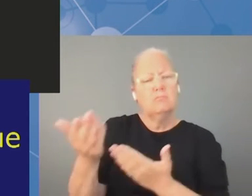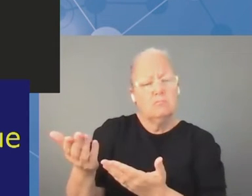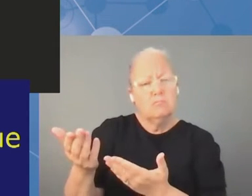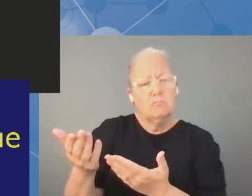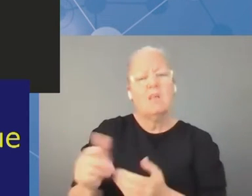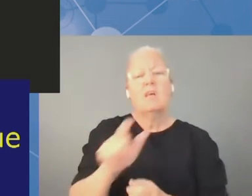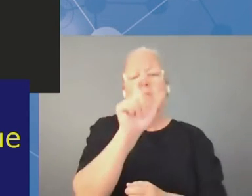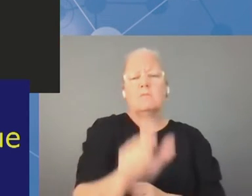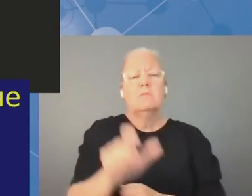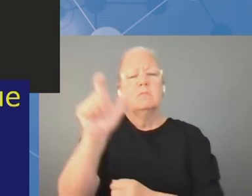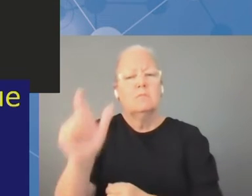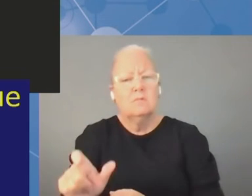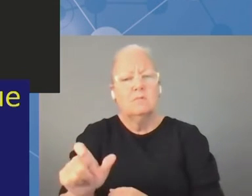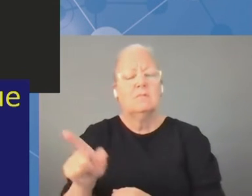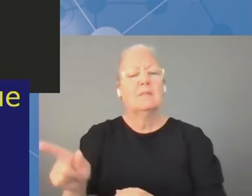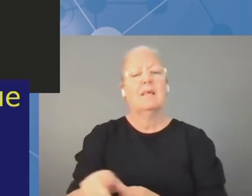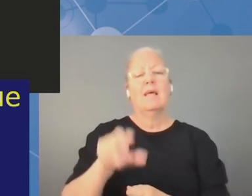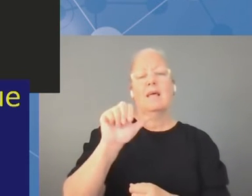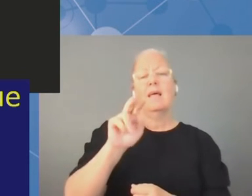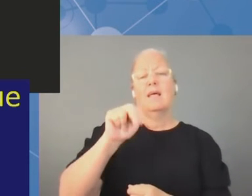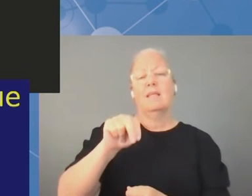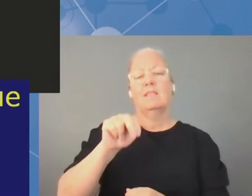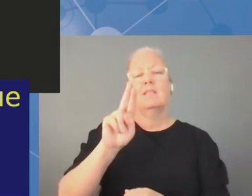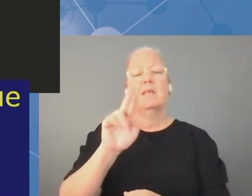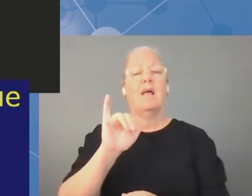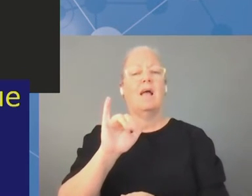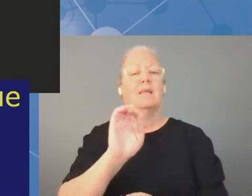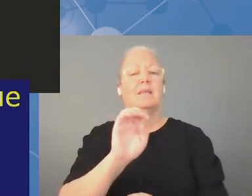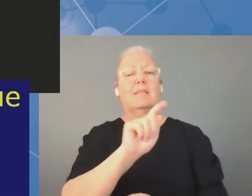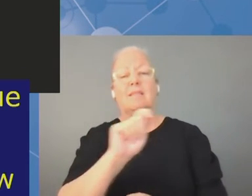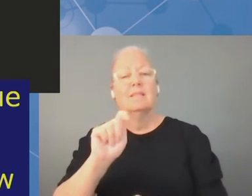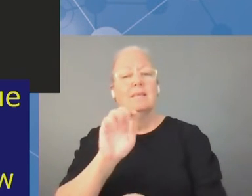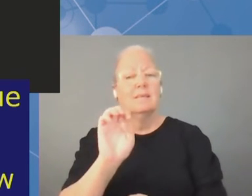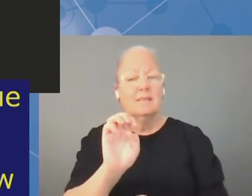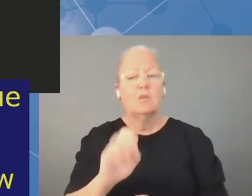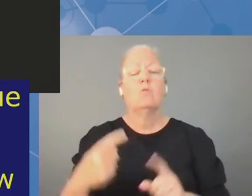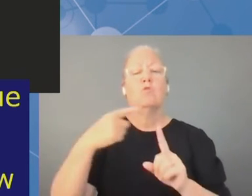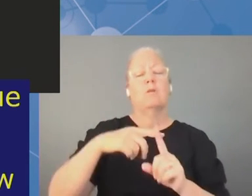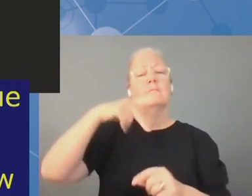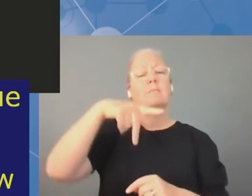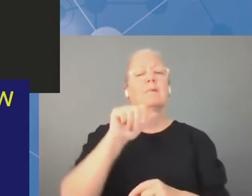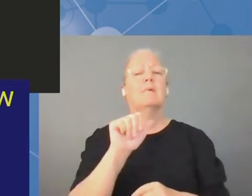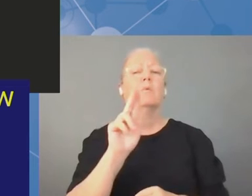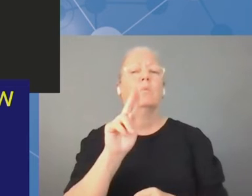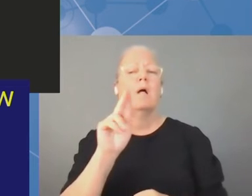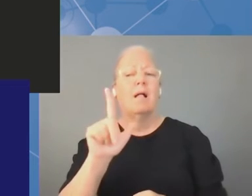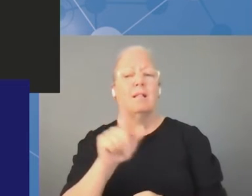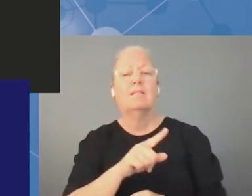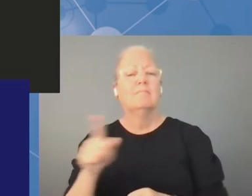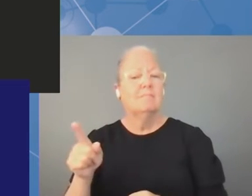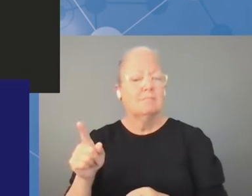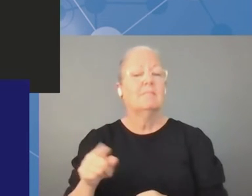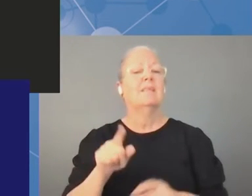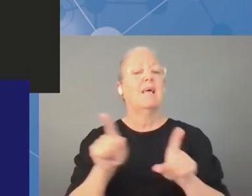Генсеком ООН. Я надеюсь, что все это пройдет бесперебойно, И надеюсь, что мы